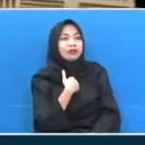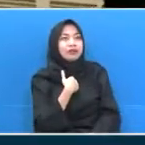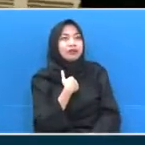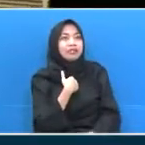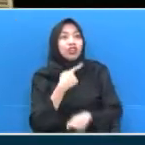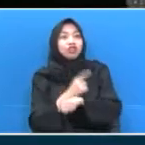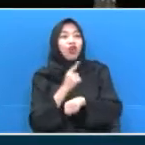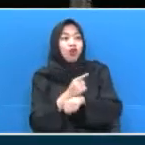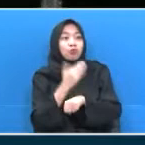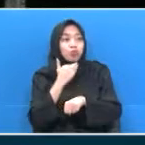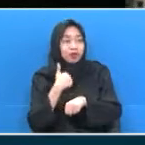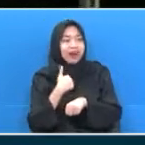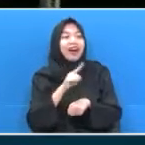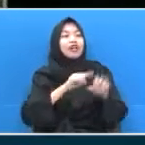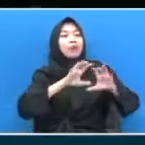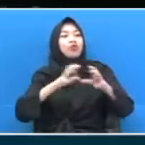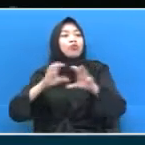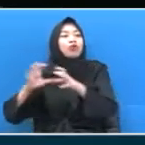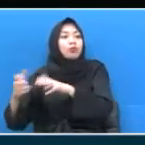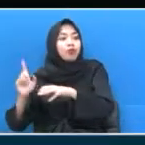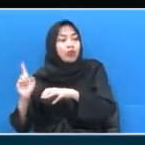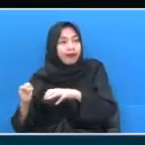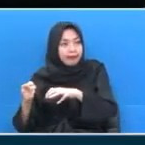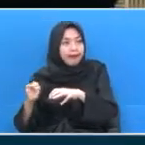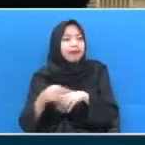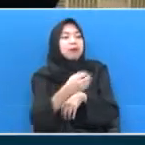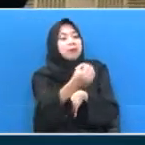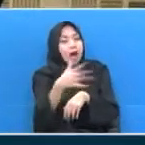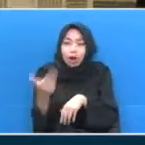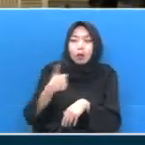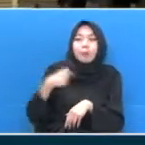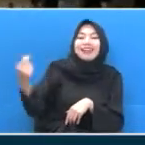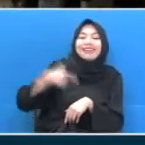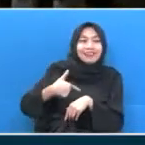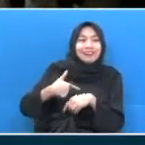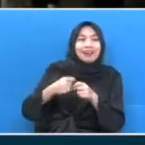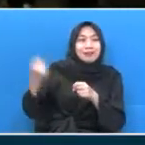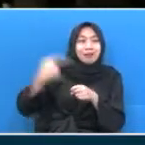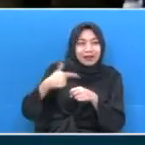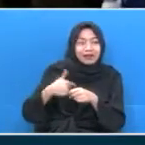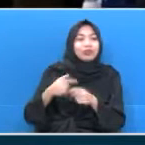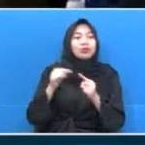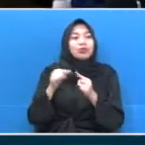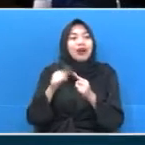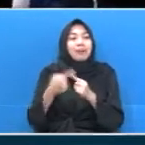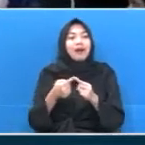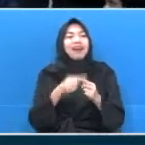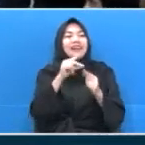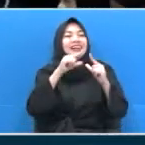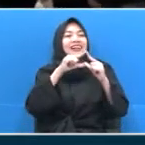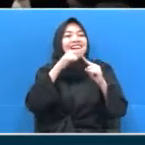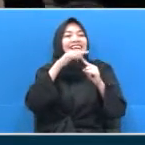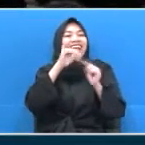toko online-nya jadi untuk meningkatkan aktivitas toko online ya janjinya sih sebetulnya untuk meningkatkan rating toko online nya